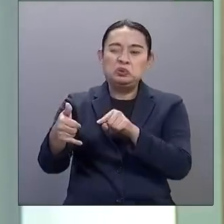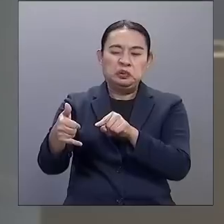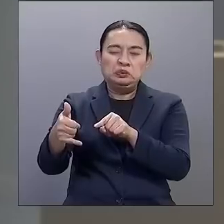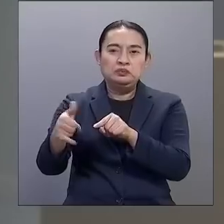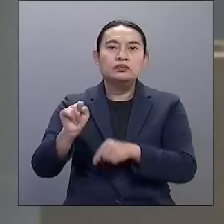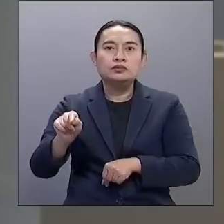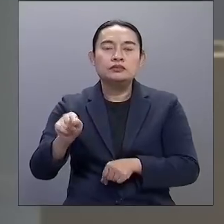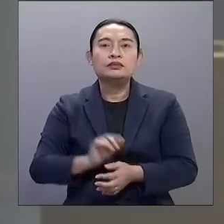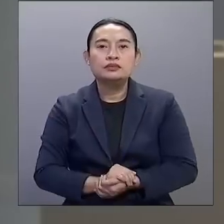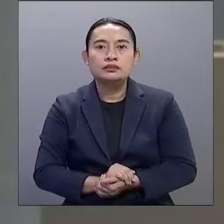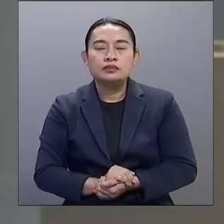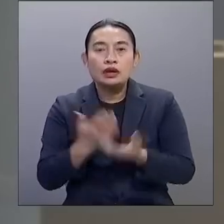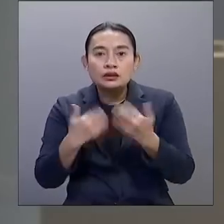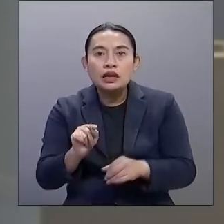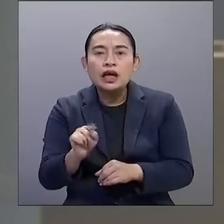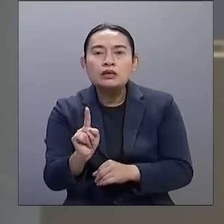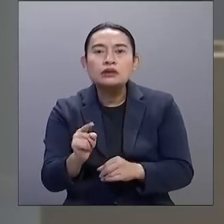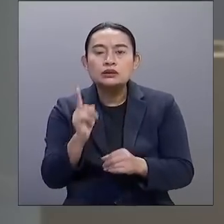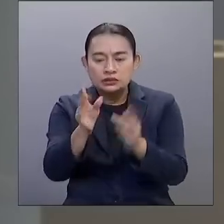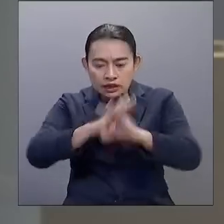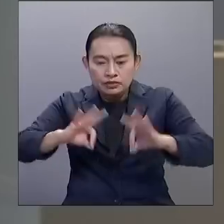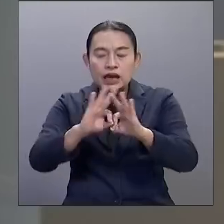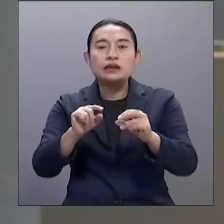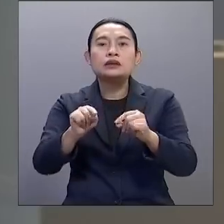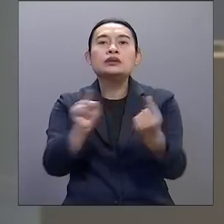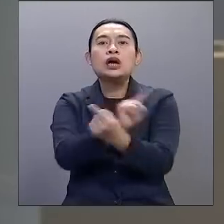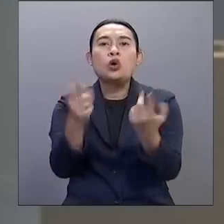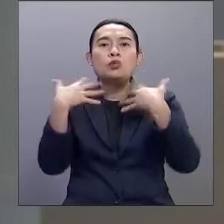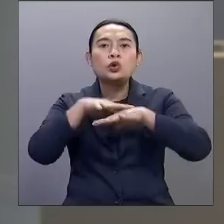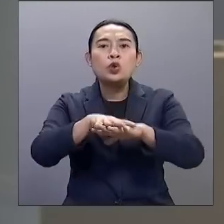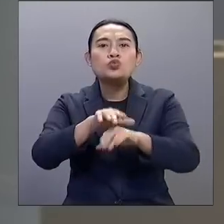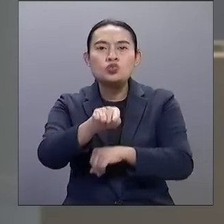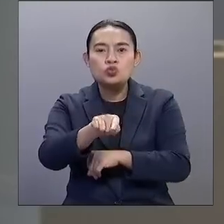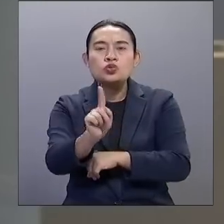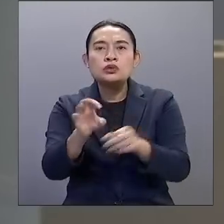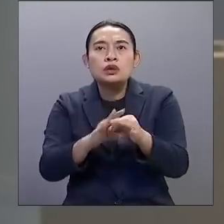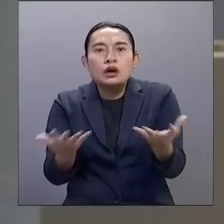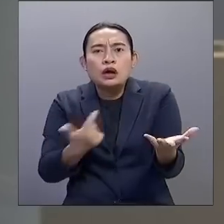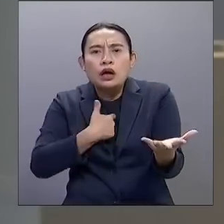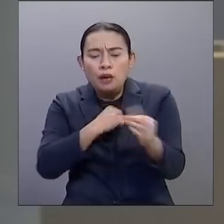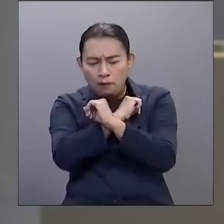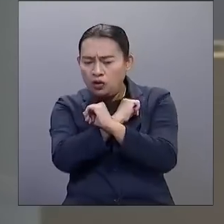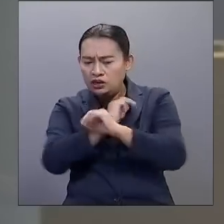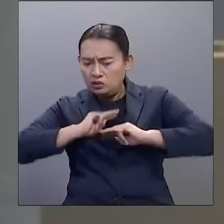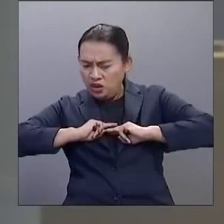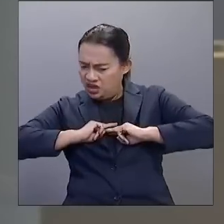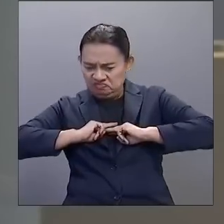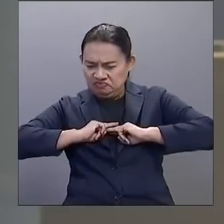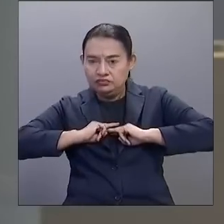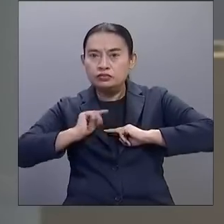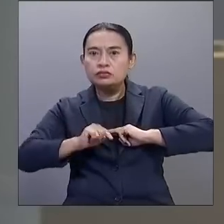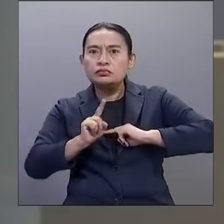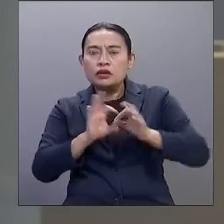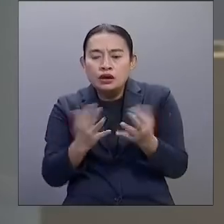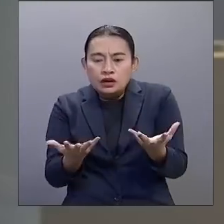และสุดท้ายมุมนึงอะค่ะเรายังคงต้องอยู่ร่วมกันในสังคมนี้เนาะบางอย่างคือคุณไม่สามารถที่จะมาผมป้องกันตัวผมต้องการที่จะทำเพราะว่า